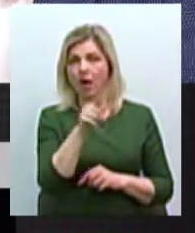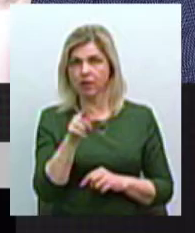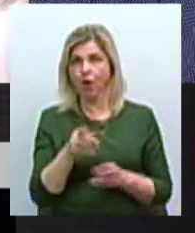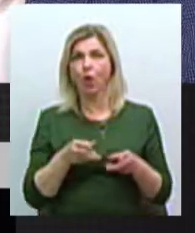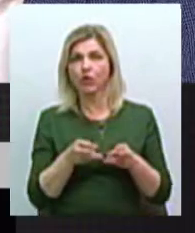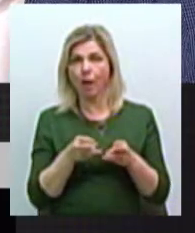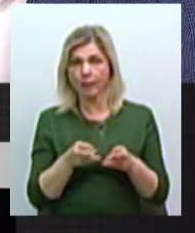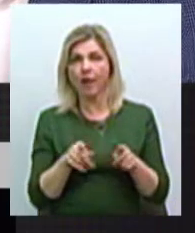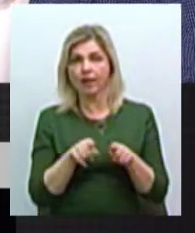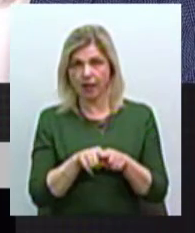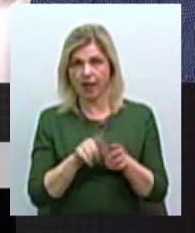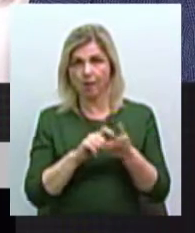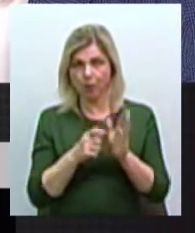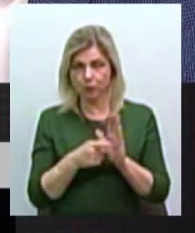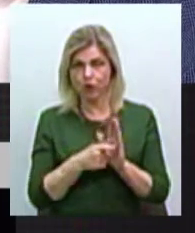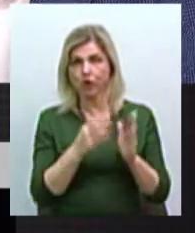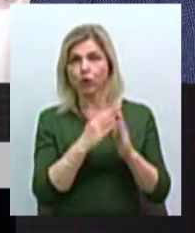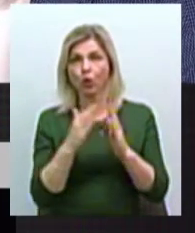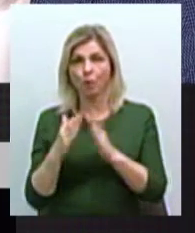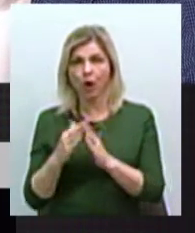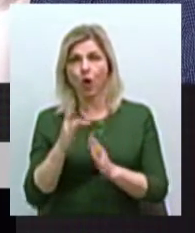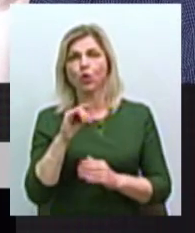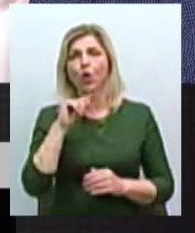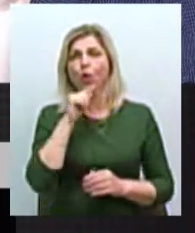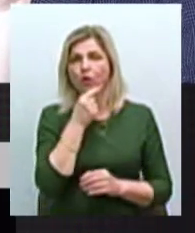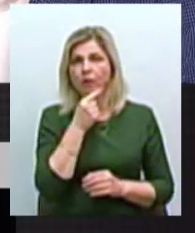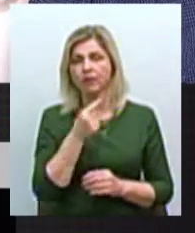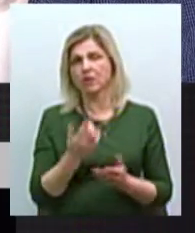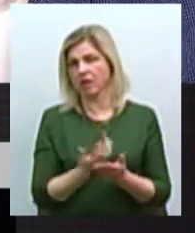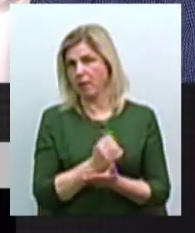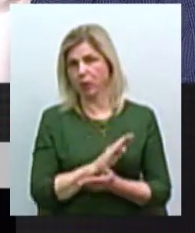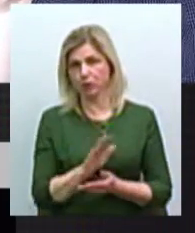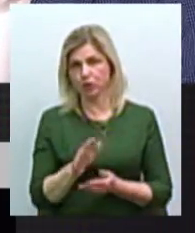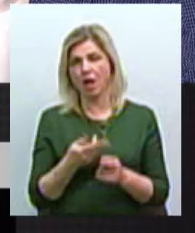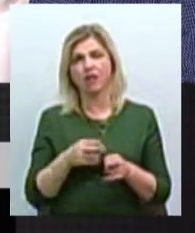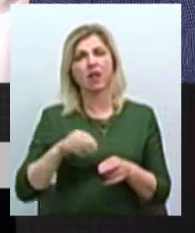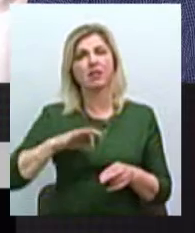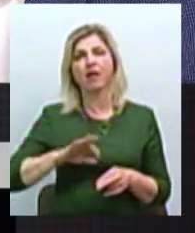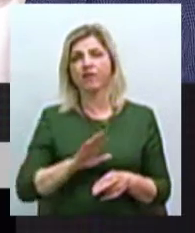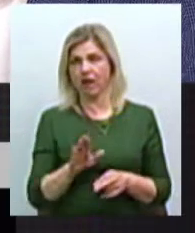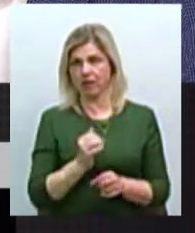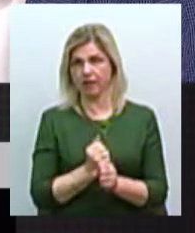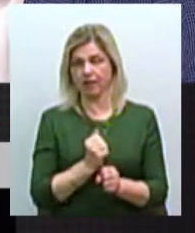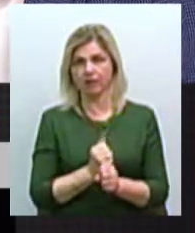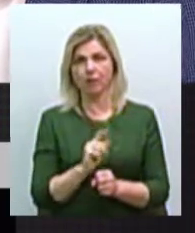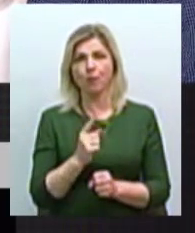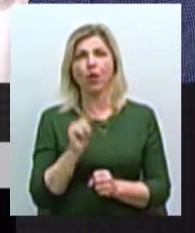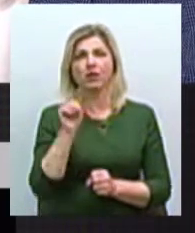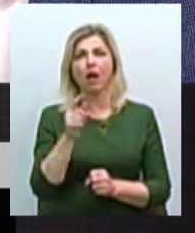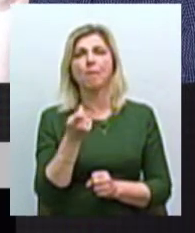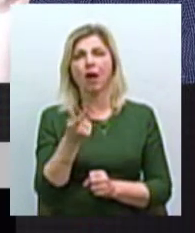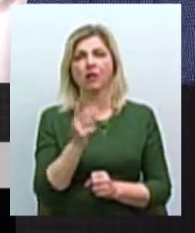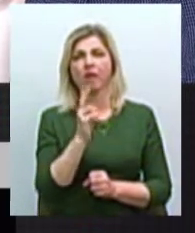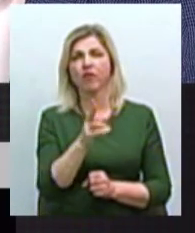отапливают данные помещения, данные дома, но экономическая формула у них здесь не получается. Это делать невыгодно, потому что там очень мало квартир,